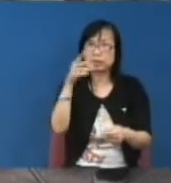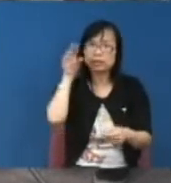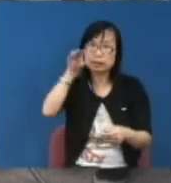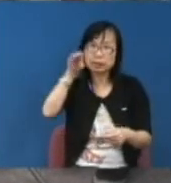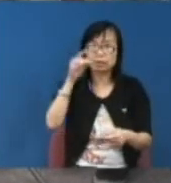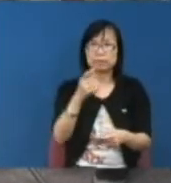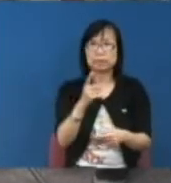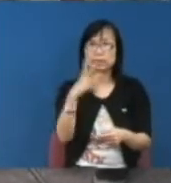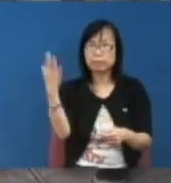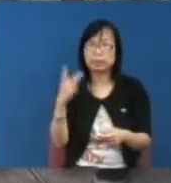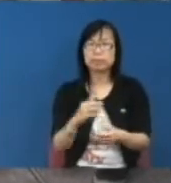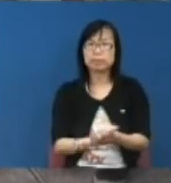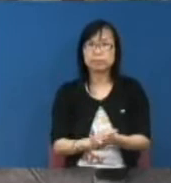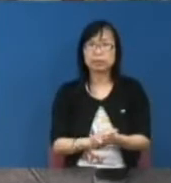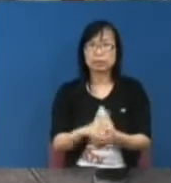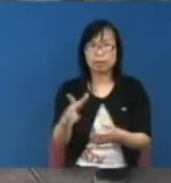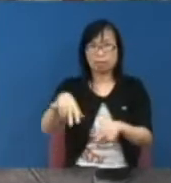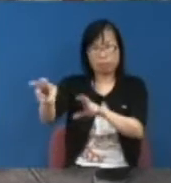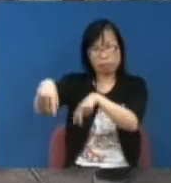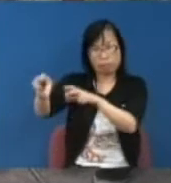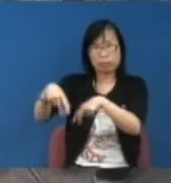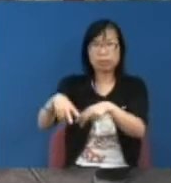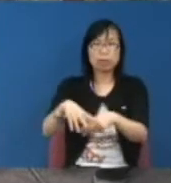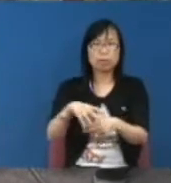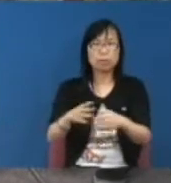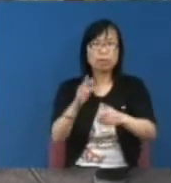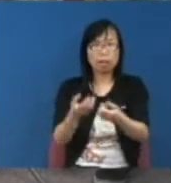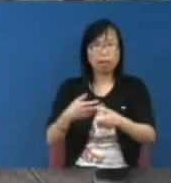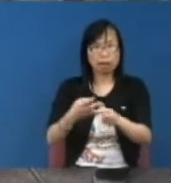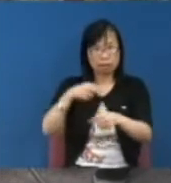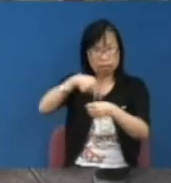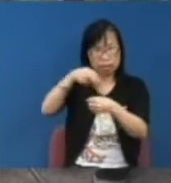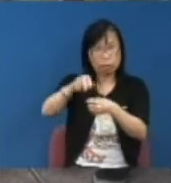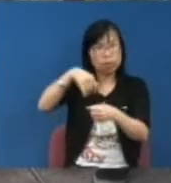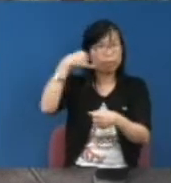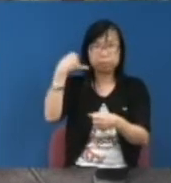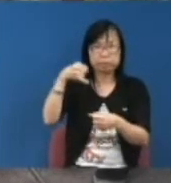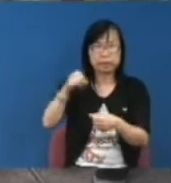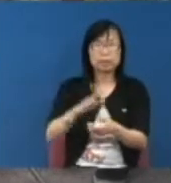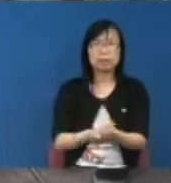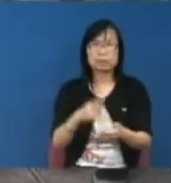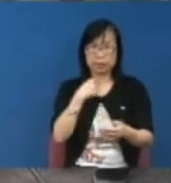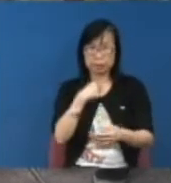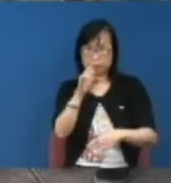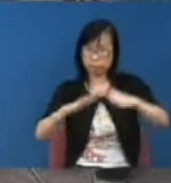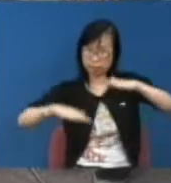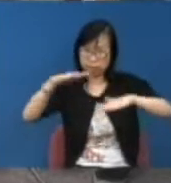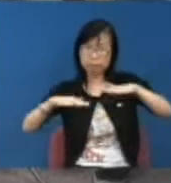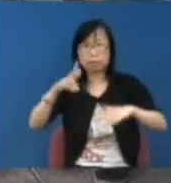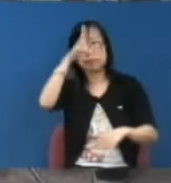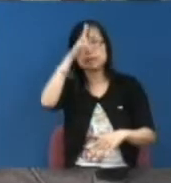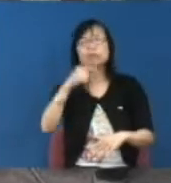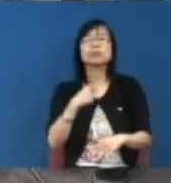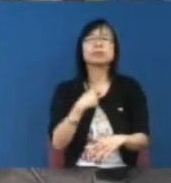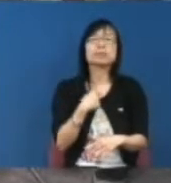界鄉郊咧，亦都未必提供到咯嚇。咁我諗點樣去平衡？政府要即係點樣落好呢個墨啊